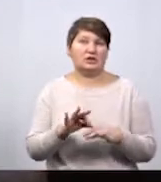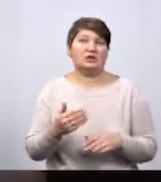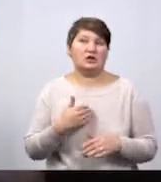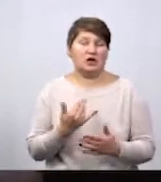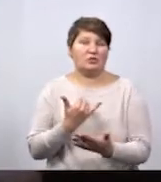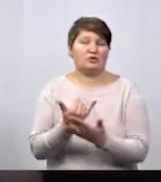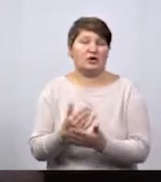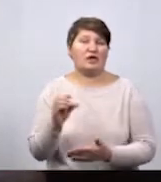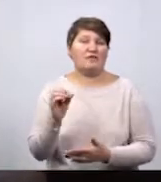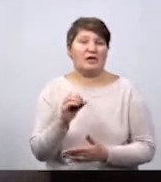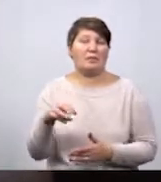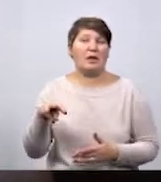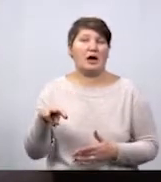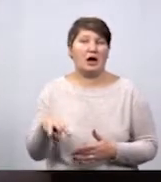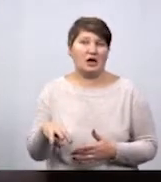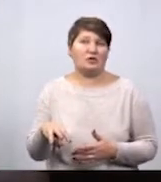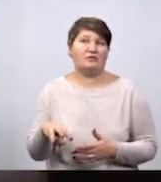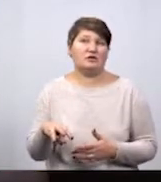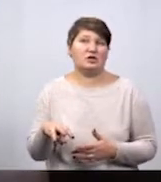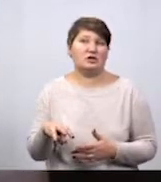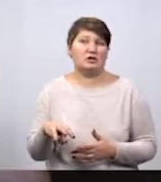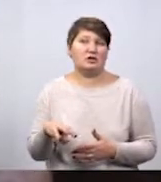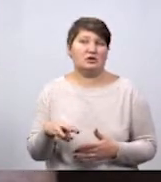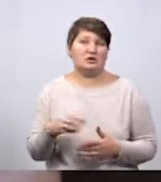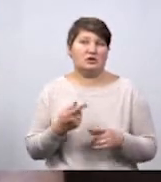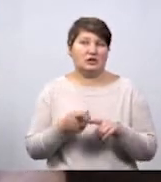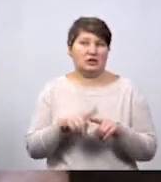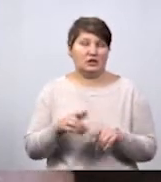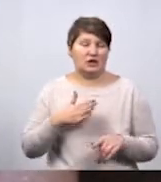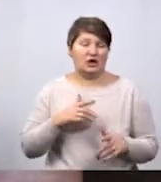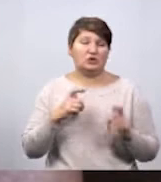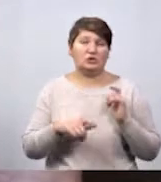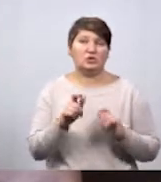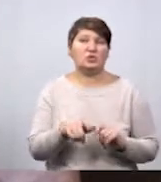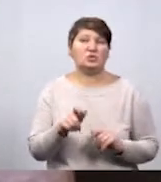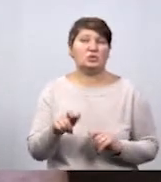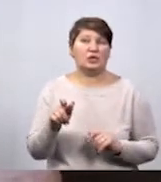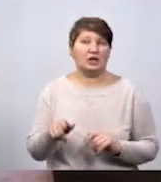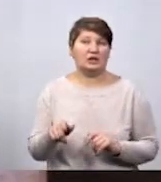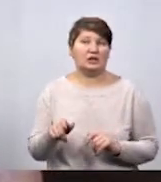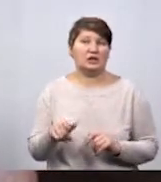Михайловича як свого викладача, і також наші студенти, які є в Літплатформі.